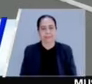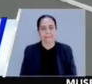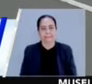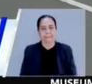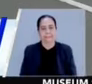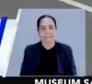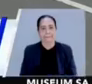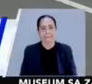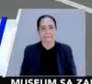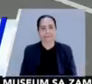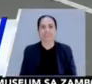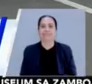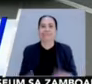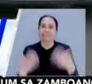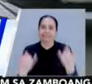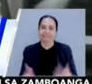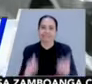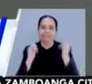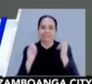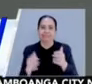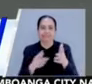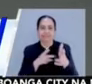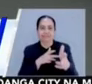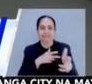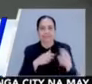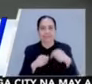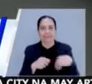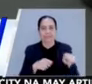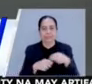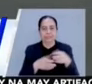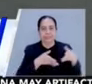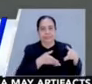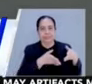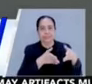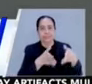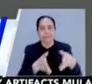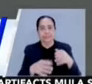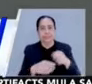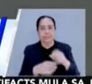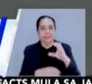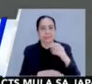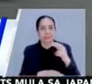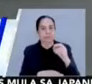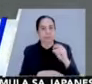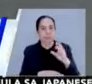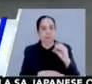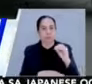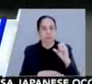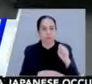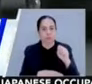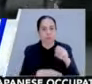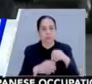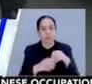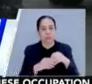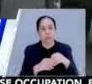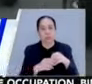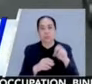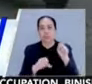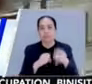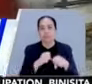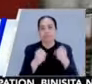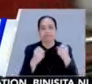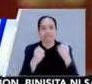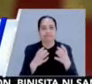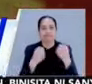Ginawa na namang paradahan ng ilang mga sasakyan ang gilid ng kalsada sa China Roses Avenue Extension. Kaya naman kabilat-kanan